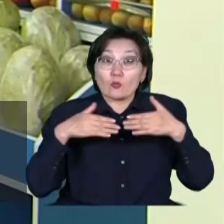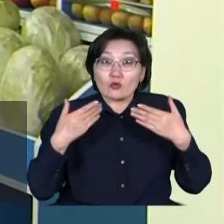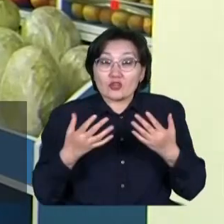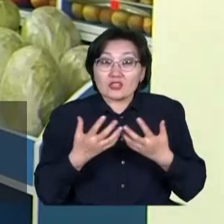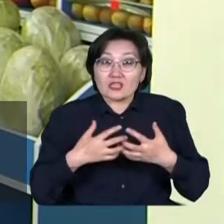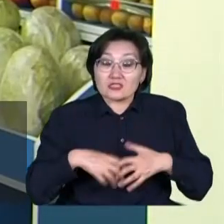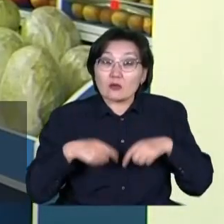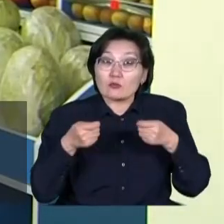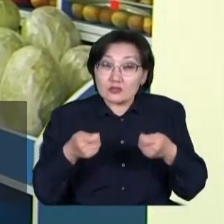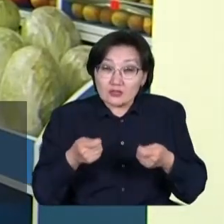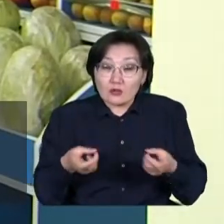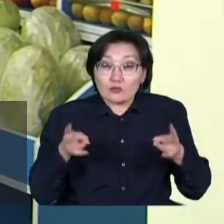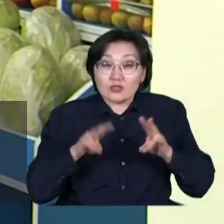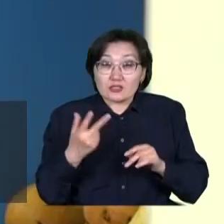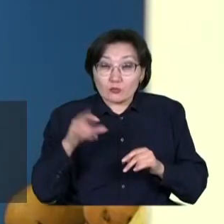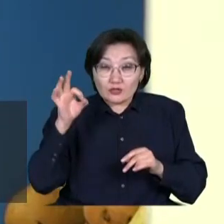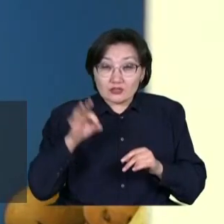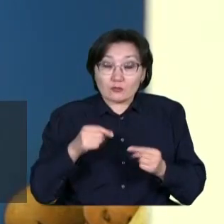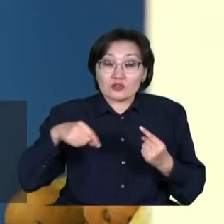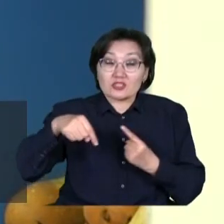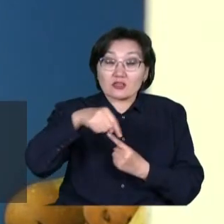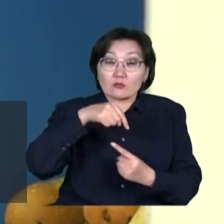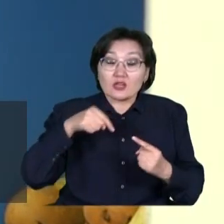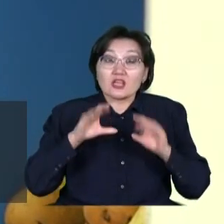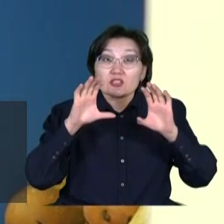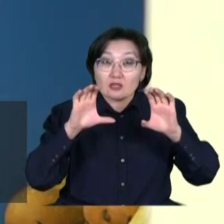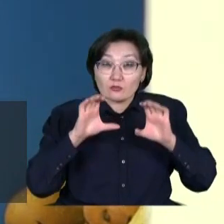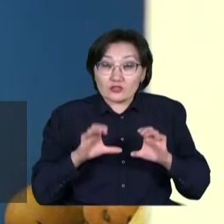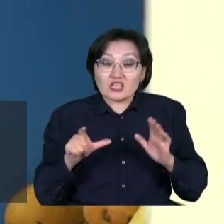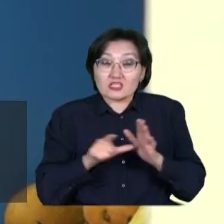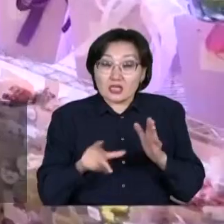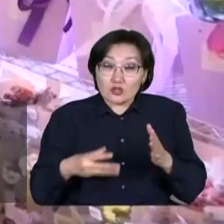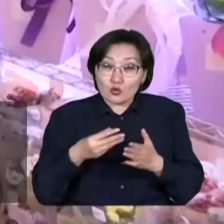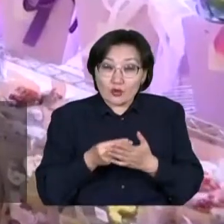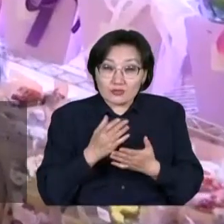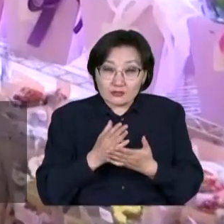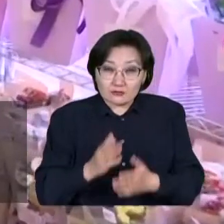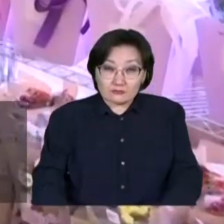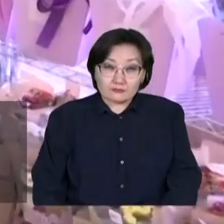есеп берген, ал қалған 30% бизнес иесі заңды түрде салық төлеп жатыр екен.